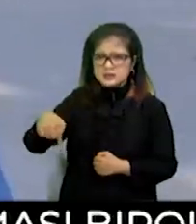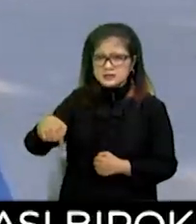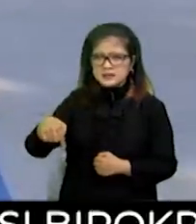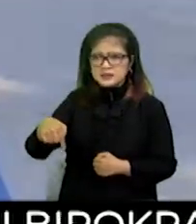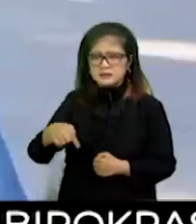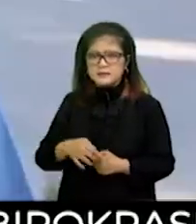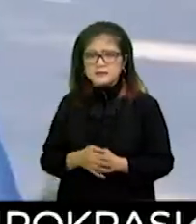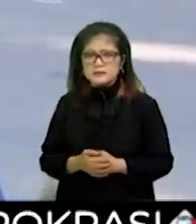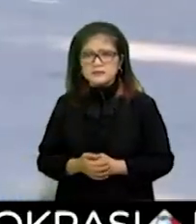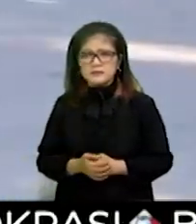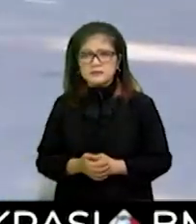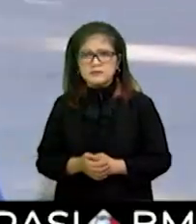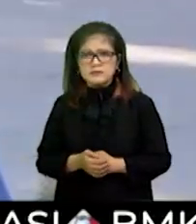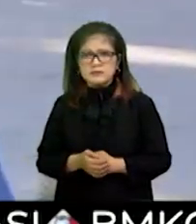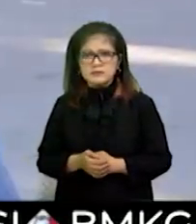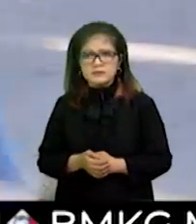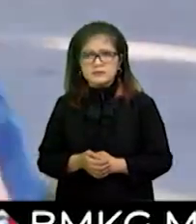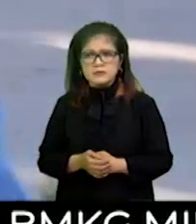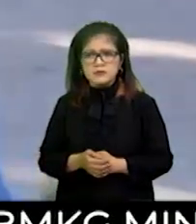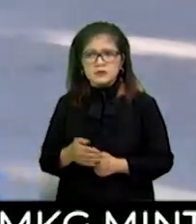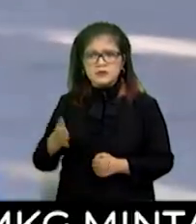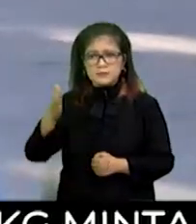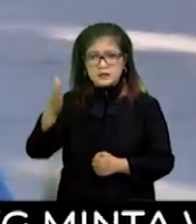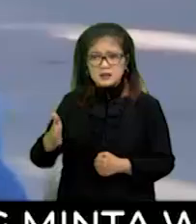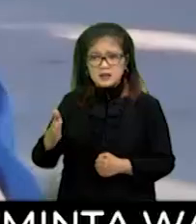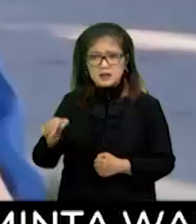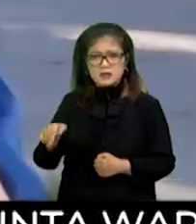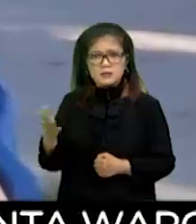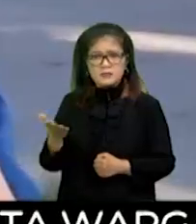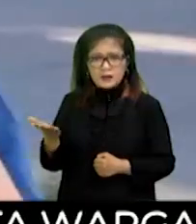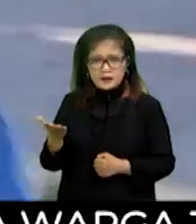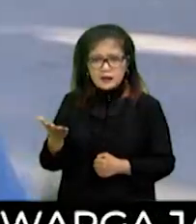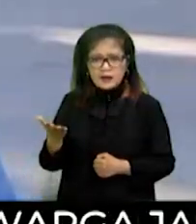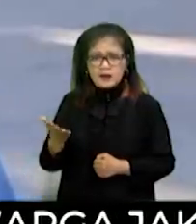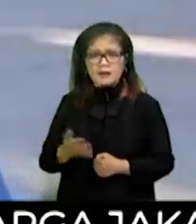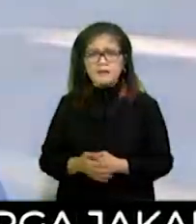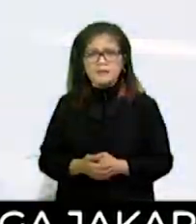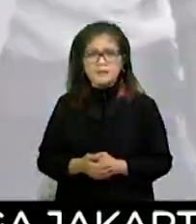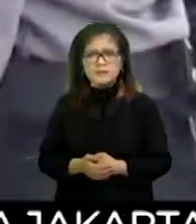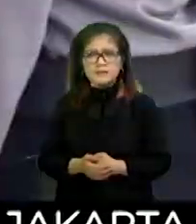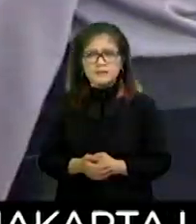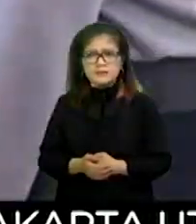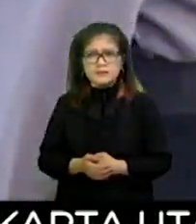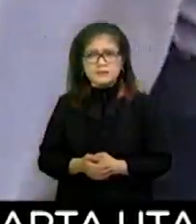semua jalannya. Penutupan penyekatan ini, Mas? Tergantung juga sih, Pak, jadi kebebasan kemarahan.